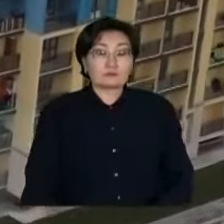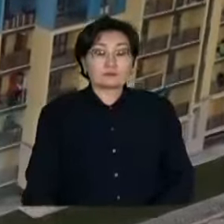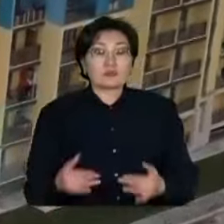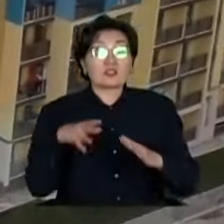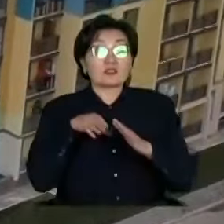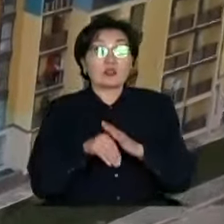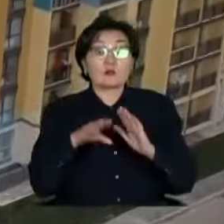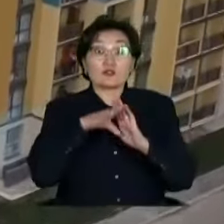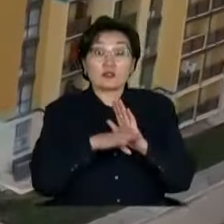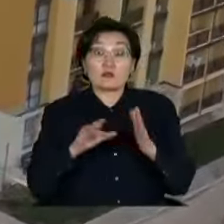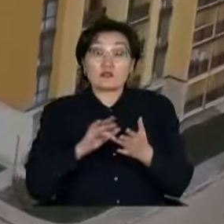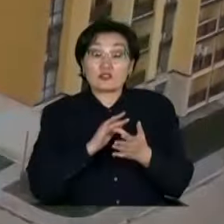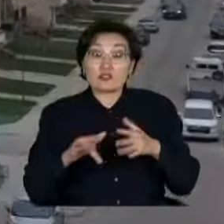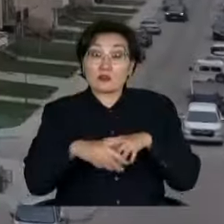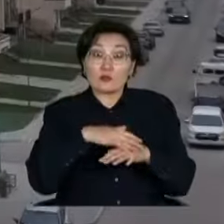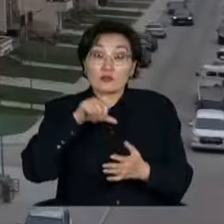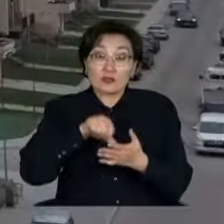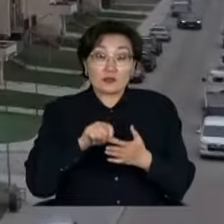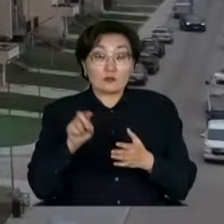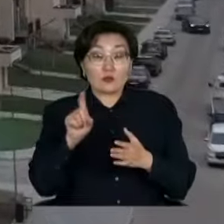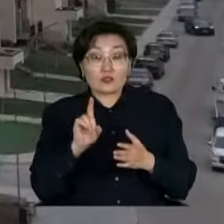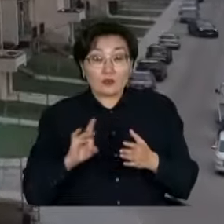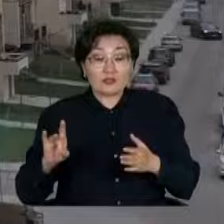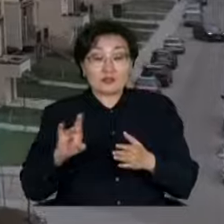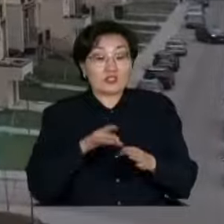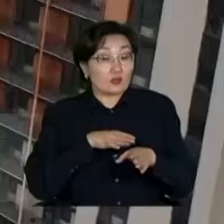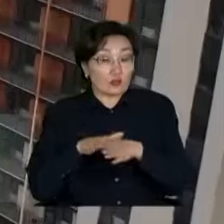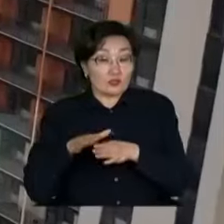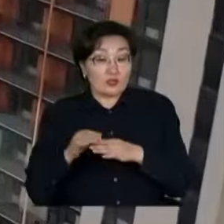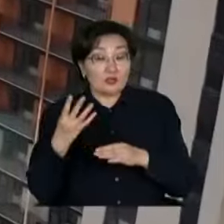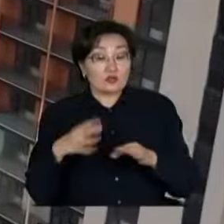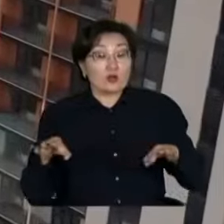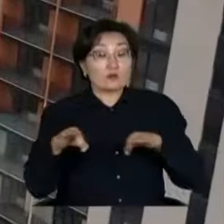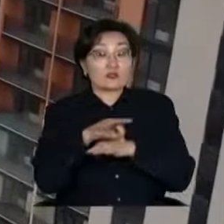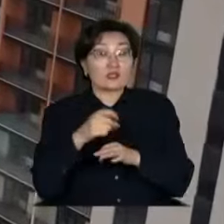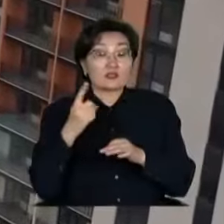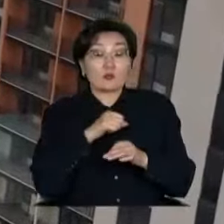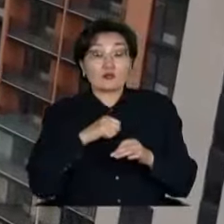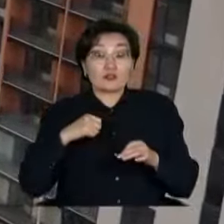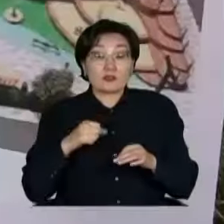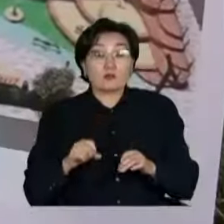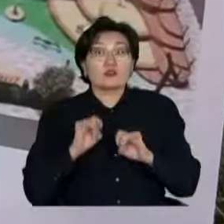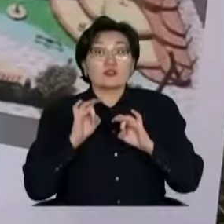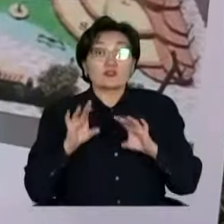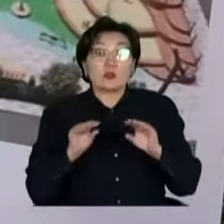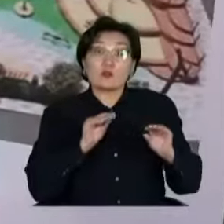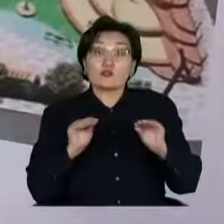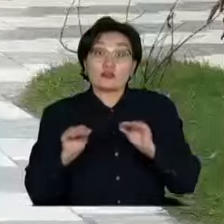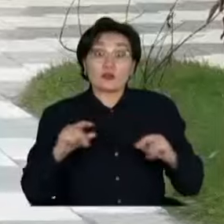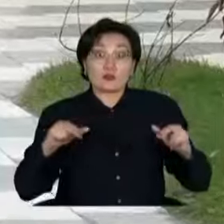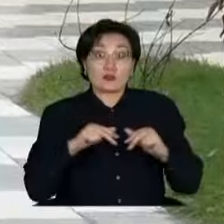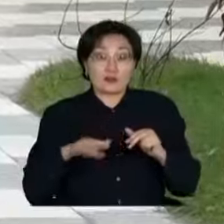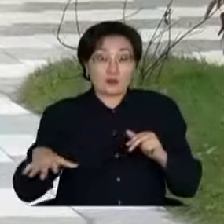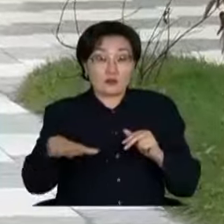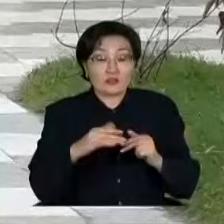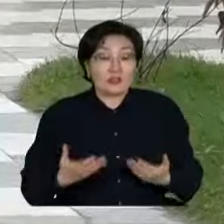В рамках программы «Бюджет народного участия» в Наурызбайском районе реализуют 40 проектов. И один из самых ярких – благоустройство пешеходной зоны